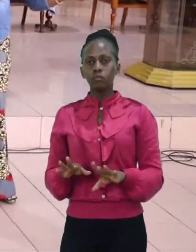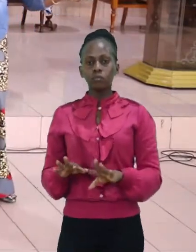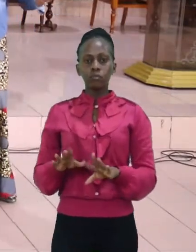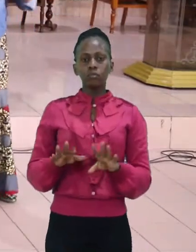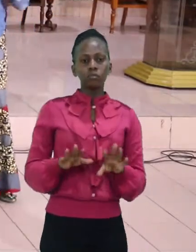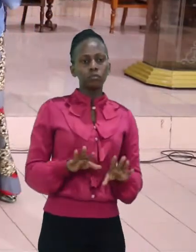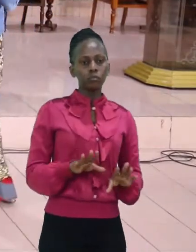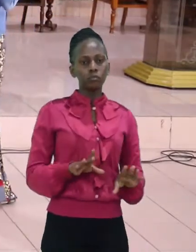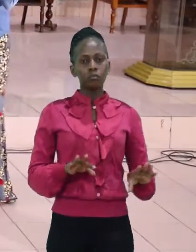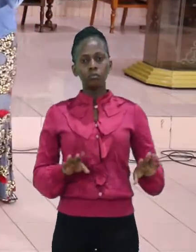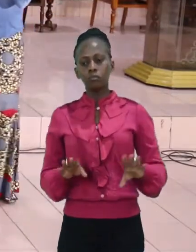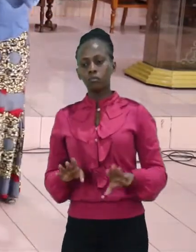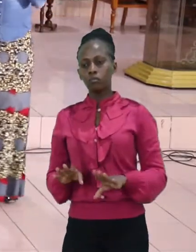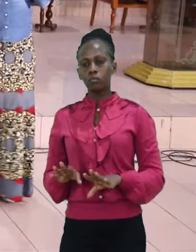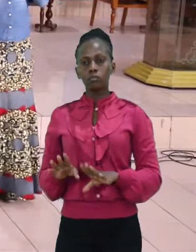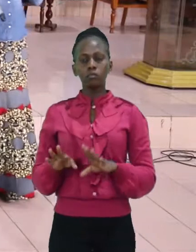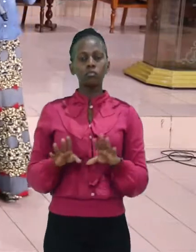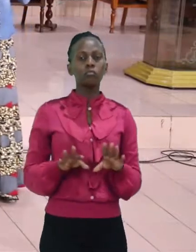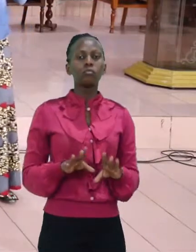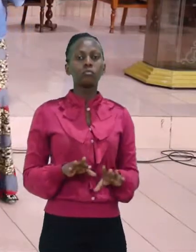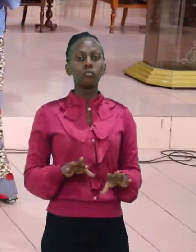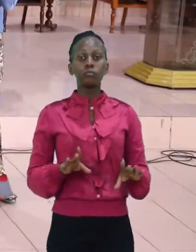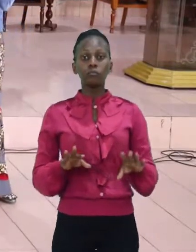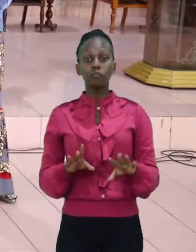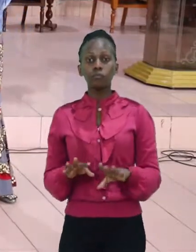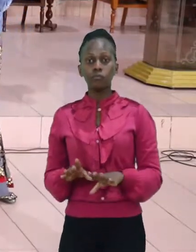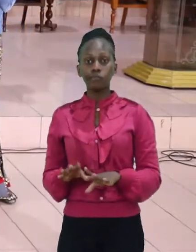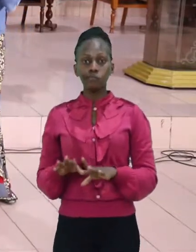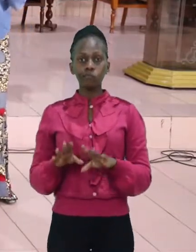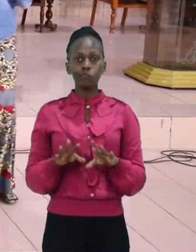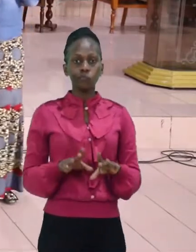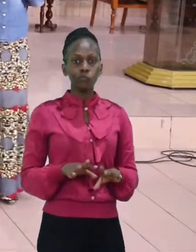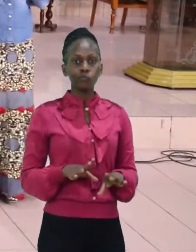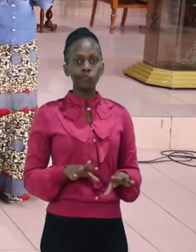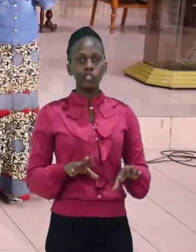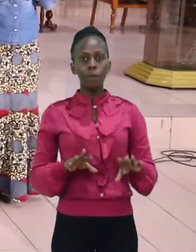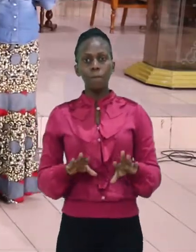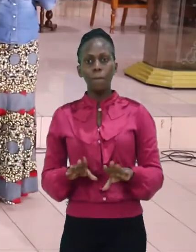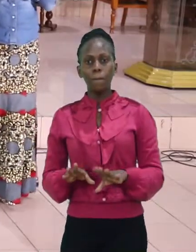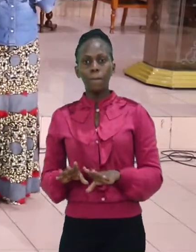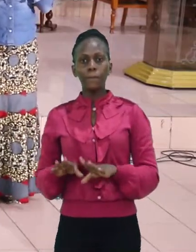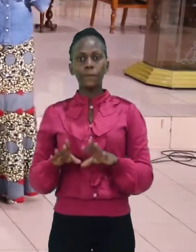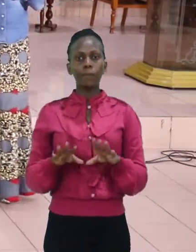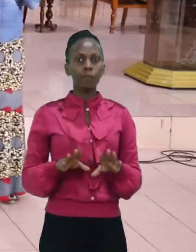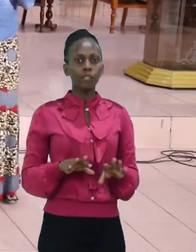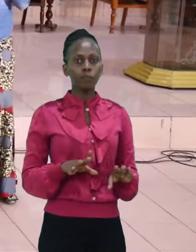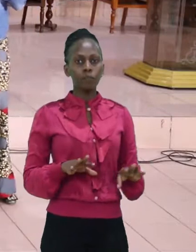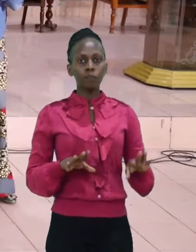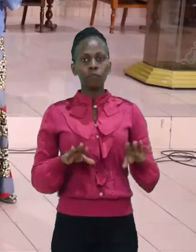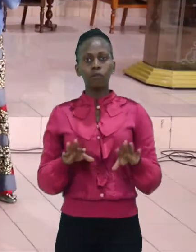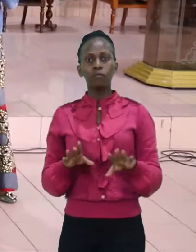tunakuabudu. Unasahili sifa na kuabudu wa Jehova katika jina la Yesu. Tunaliinua